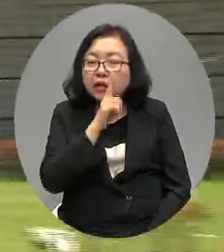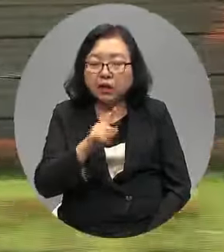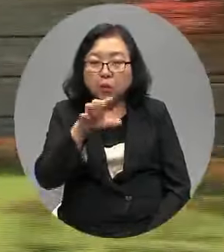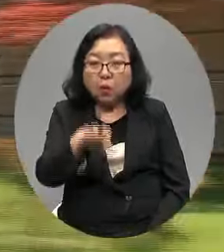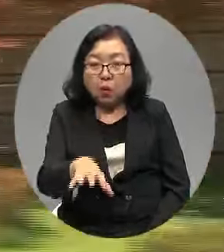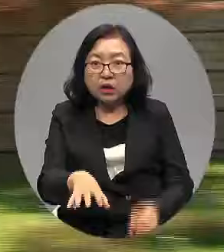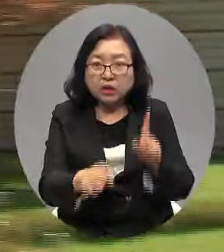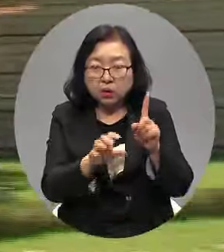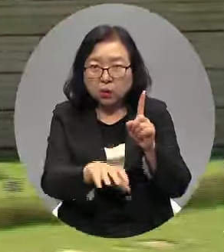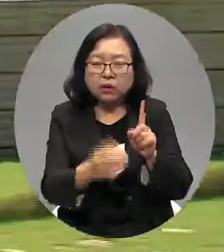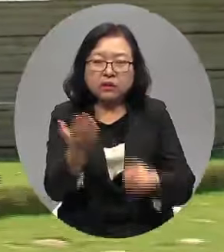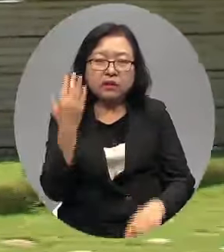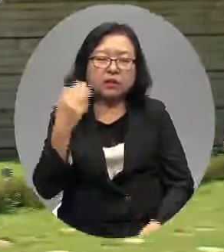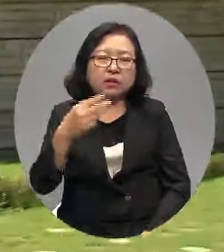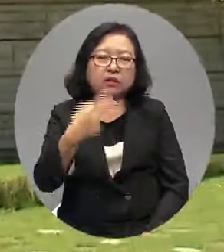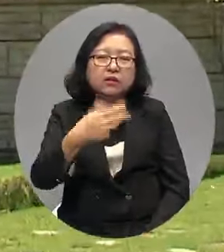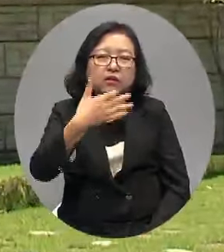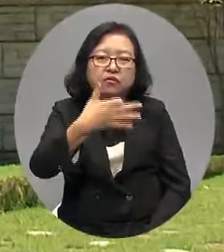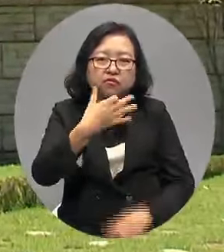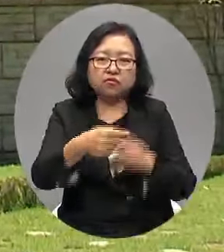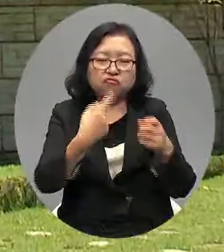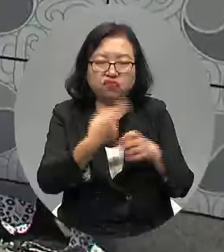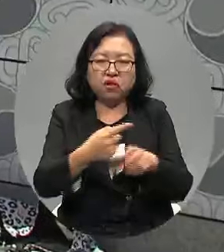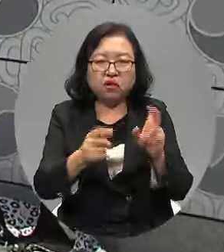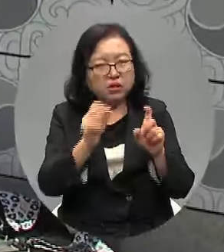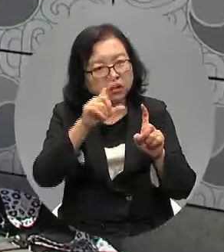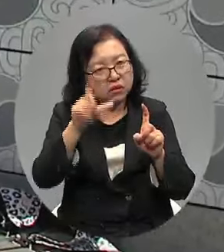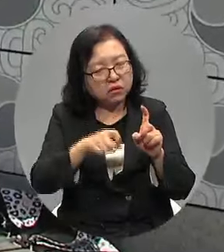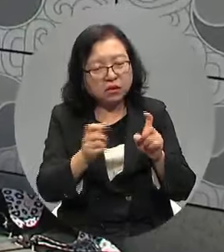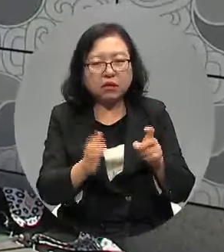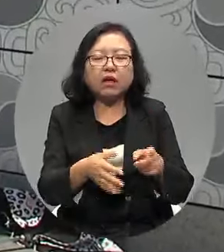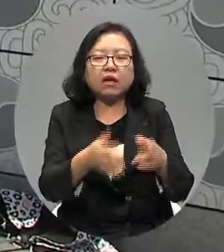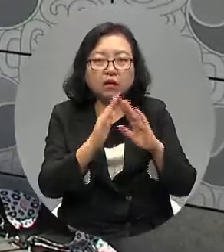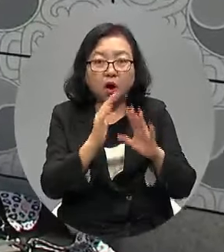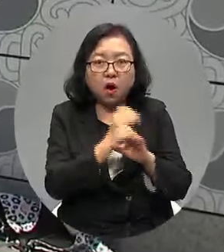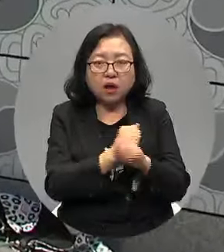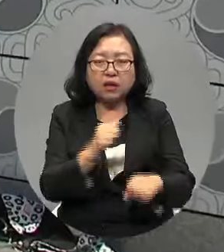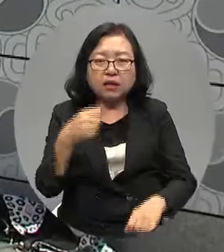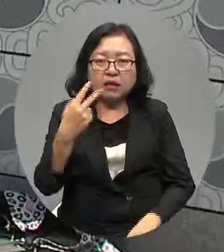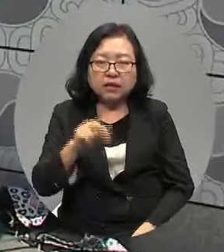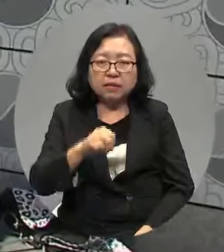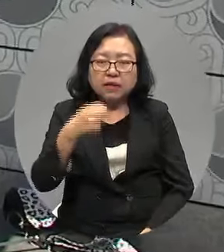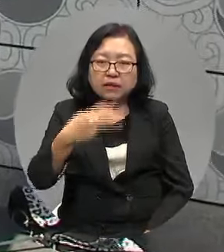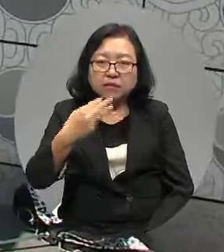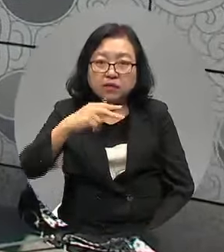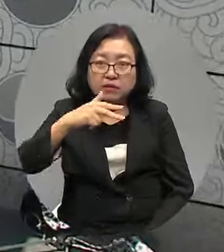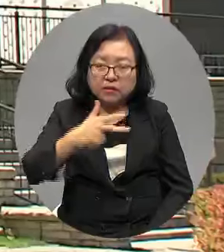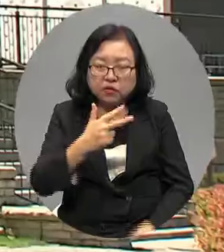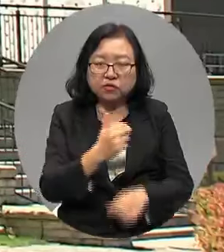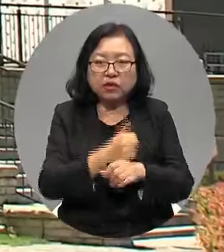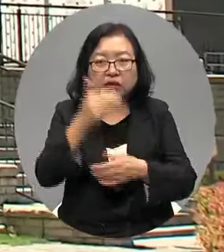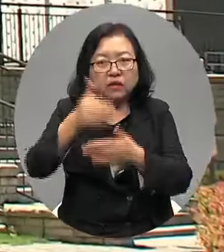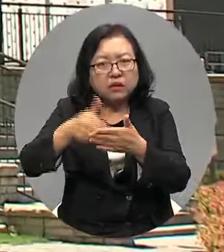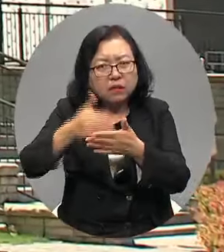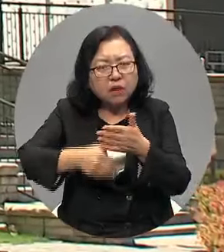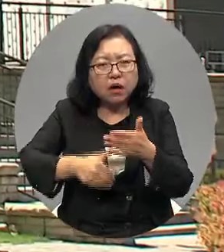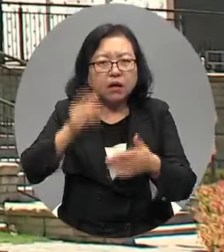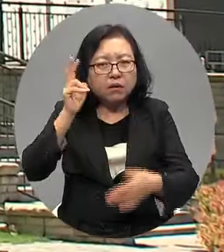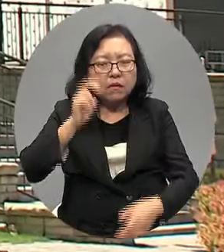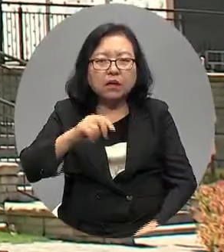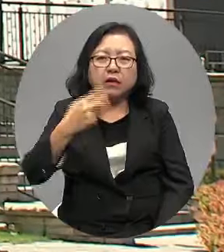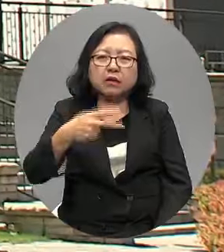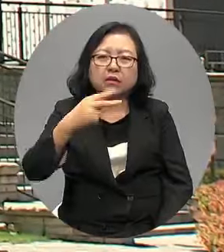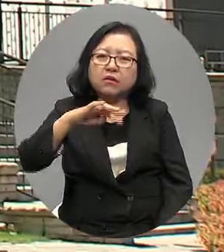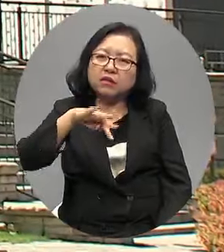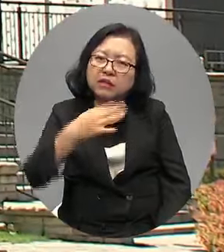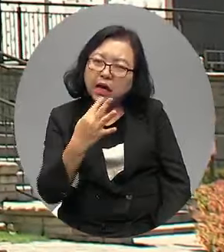1묘역은 지난 2019년 10월에 개원해 2만 3,700기 가운데 남은 안장 여력이 2,400기